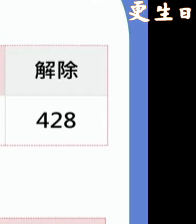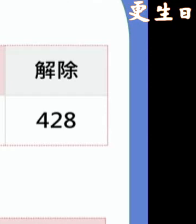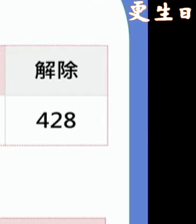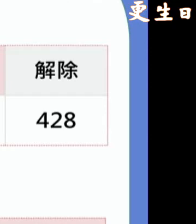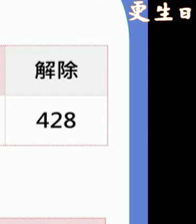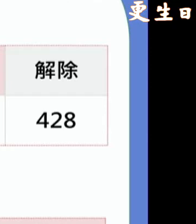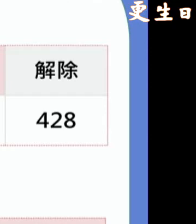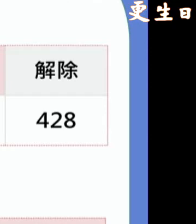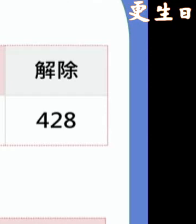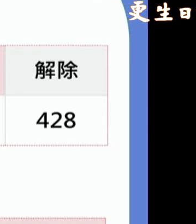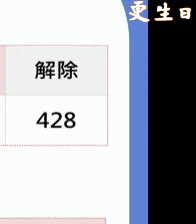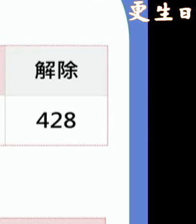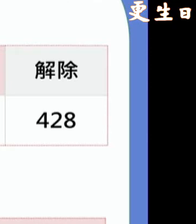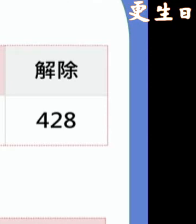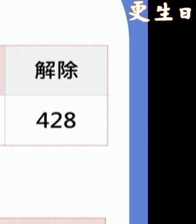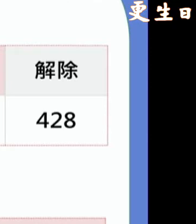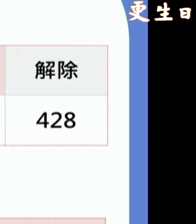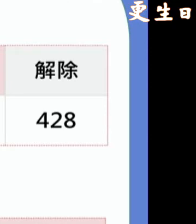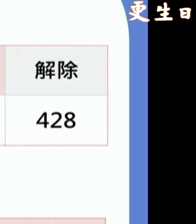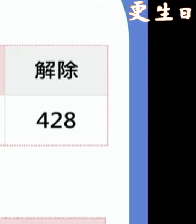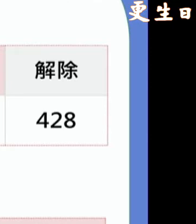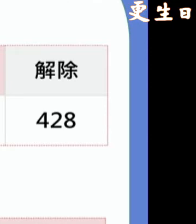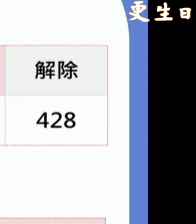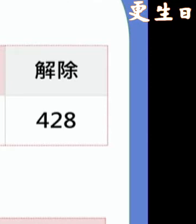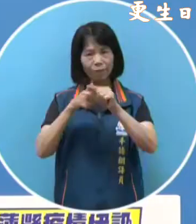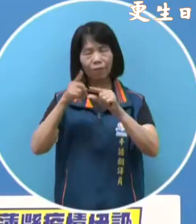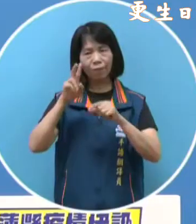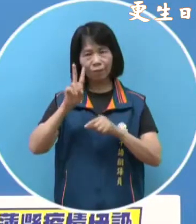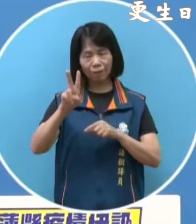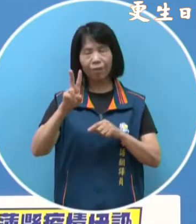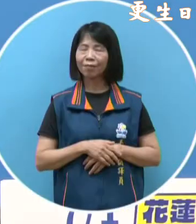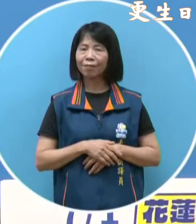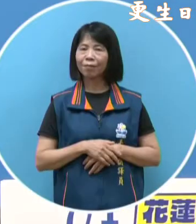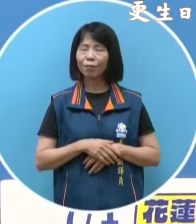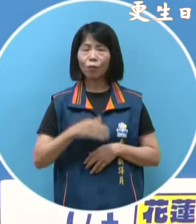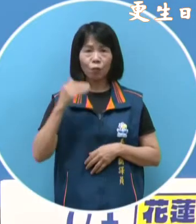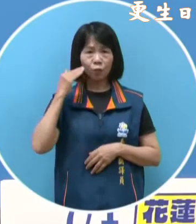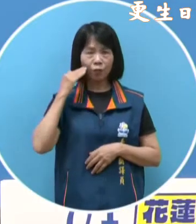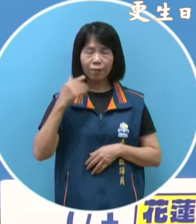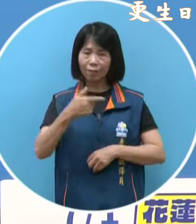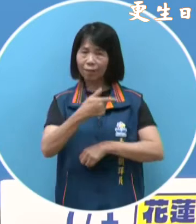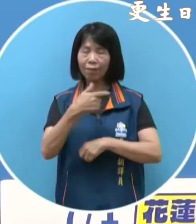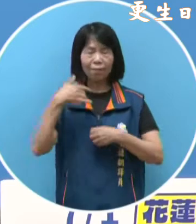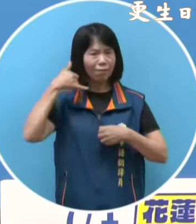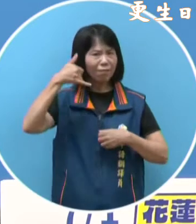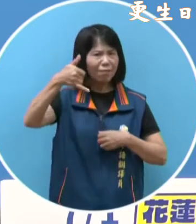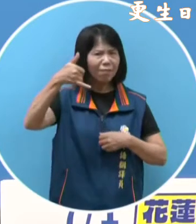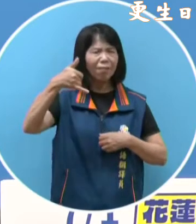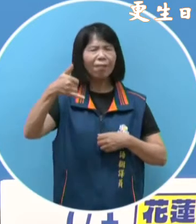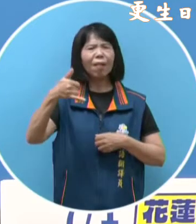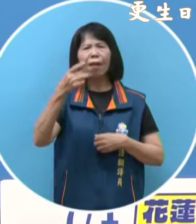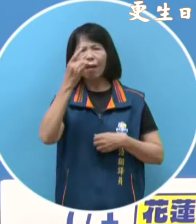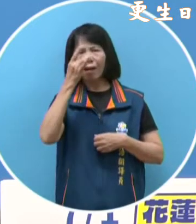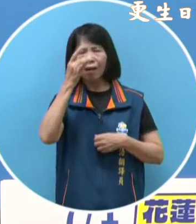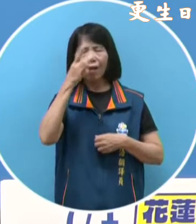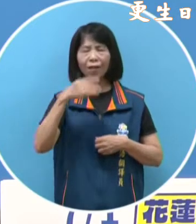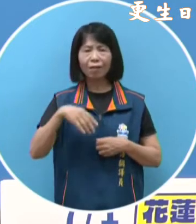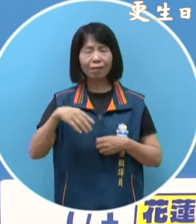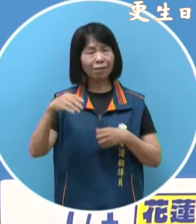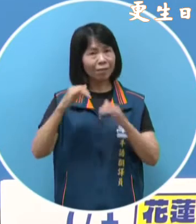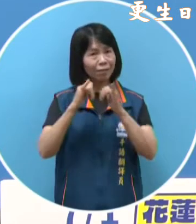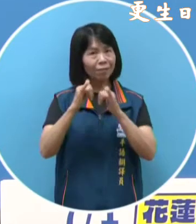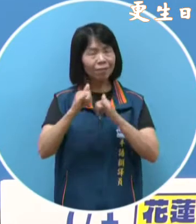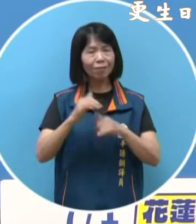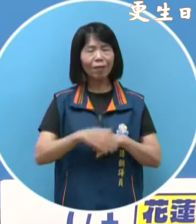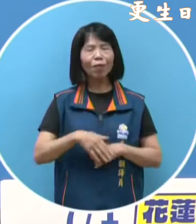一重度，所以我们要为这4个人加油打气。我这个打电话打不进来的，我们所有的乡亲长辈